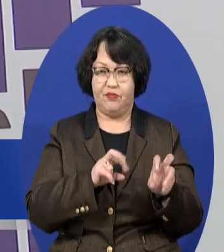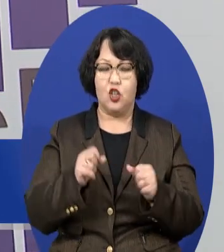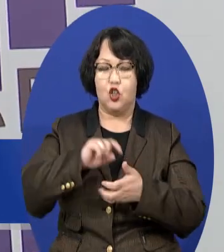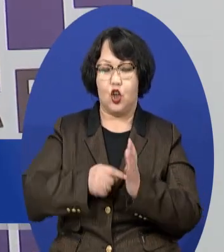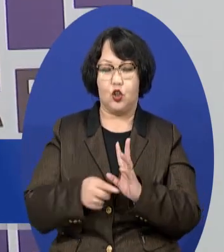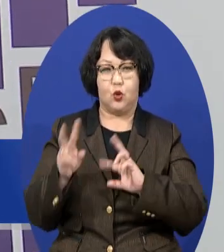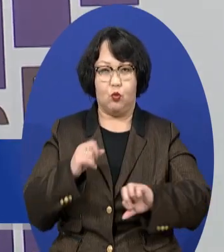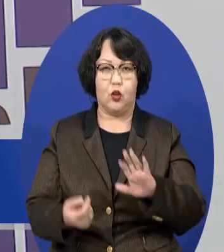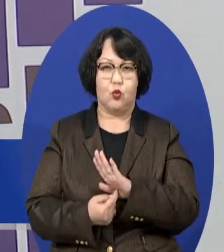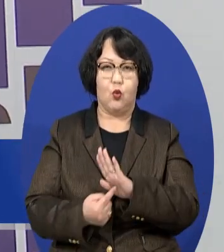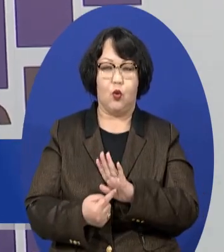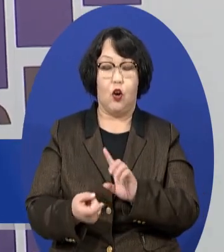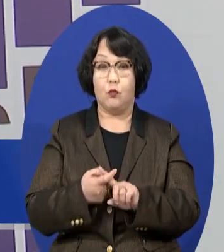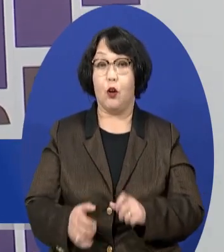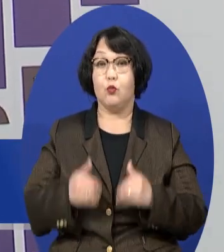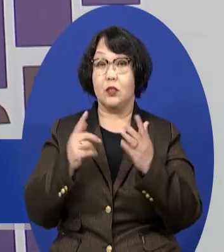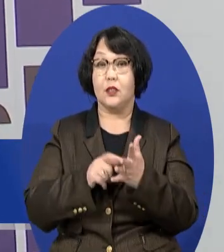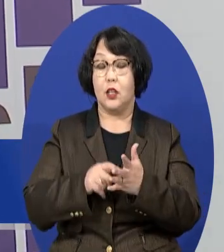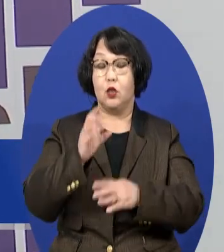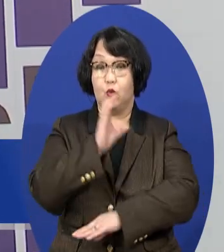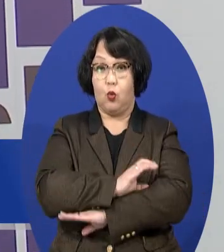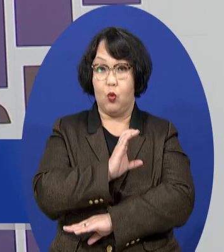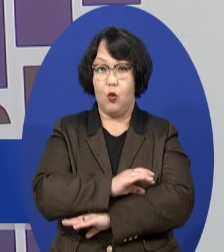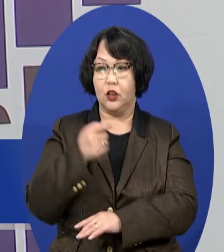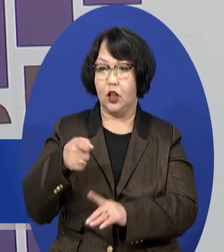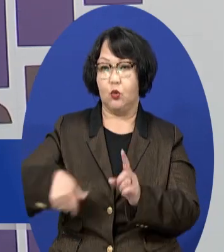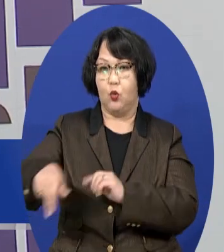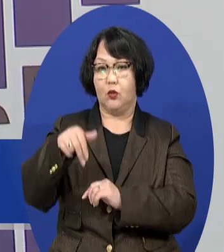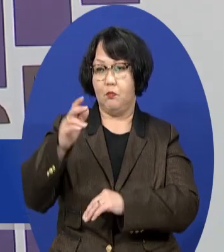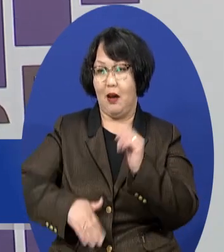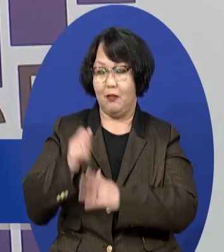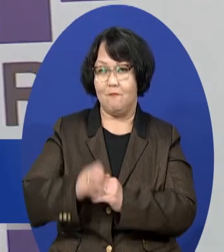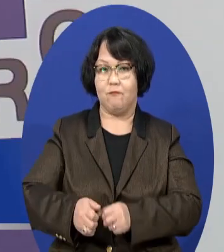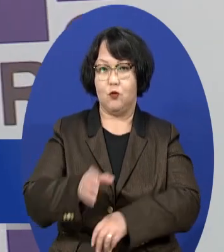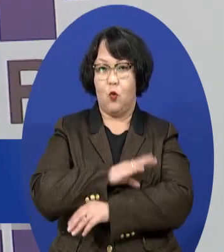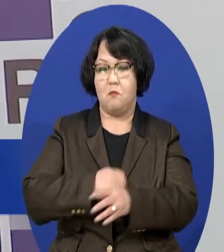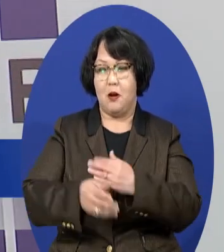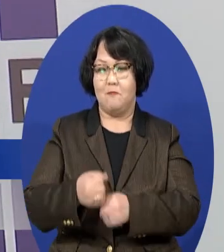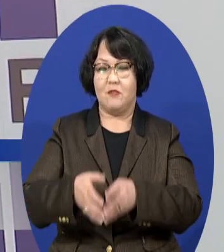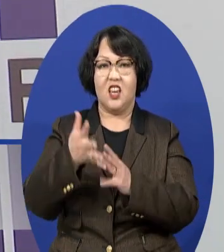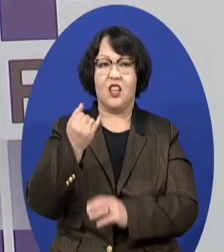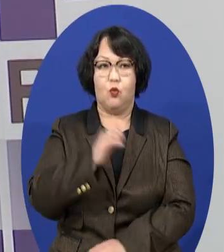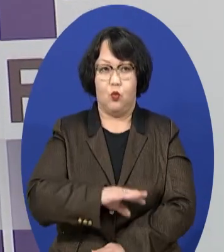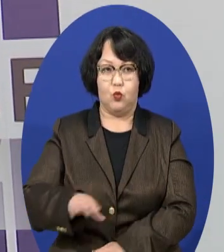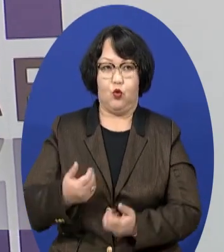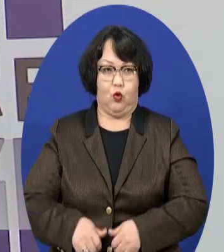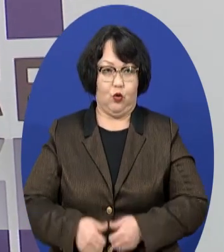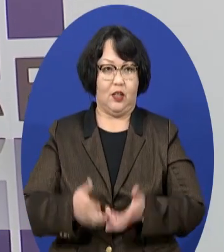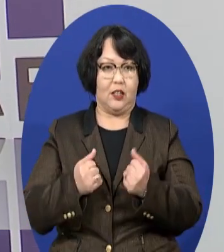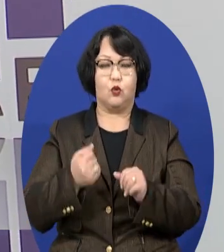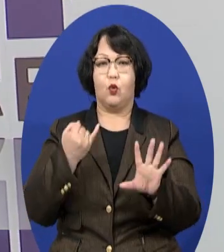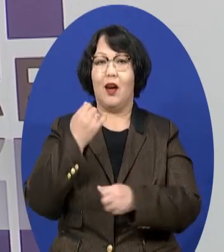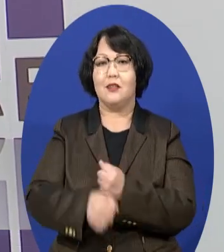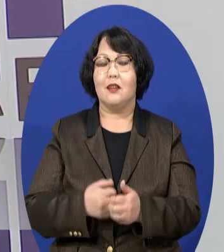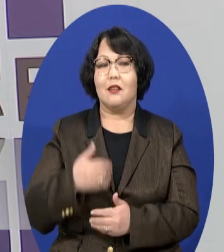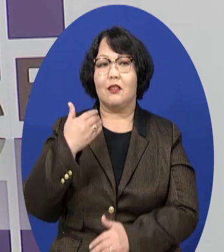бол хөгжүүлэх шаардлагатай байдаг. Жишээ нь одоо сургууль тухайн дүрэх барьлаа гэхэд бол мэдээж хичнээн хүүхэдтэй байна. Төрөлт хэрвээ 6 жилийн дараа гэхэд